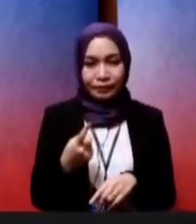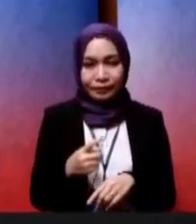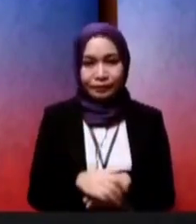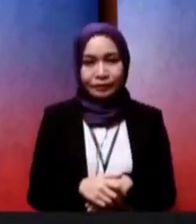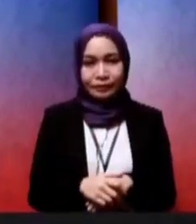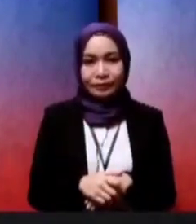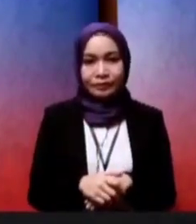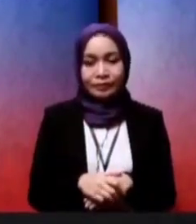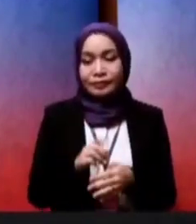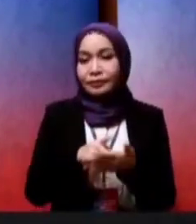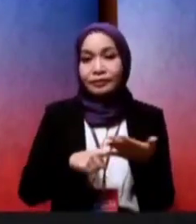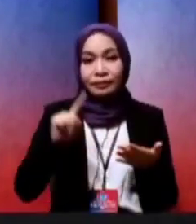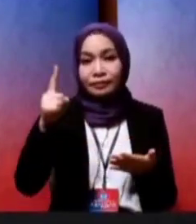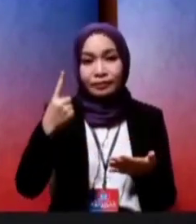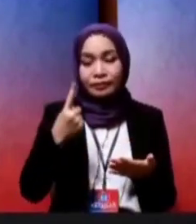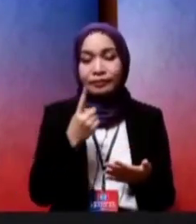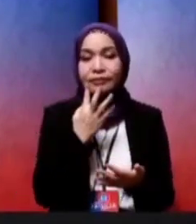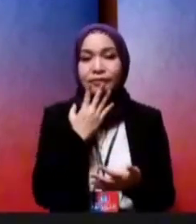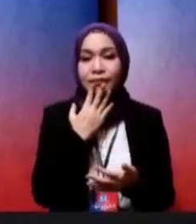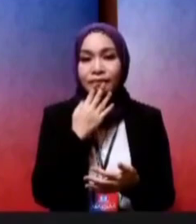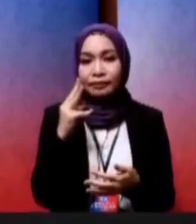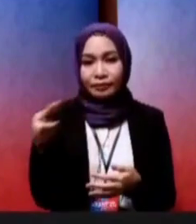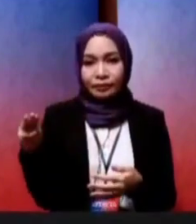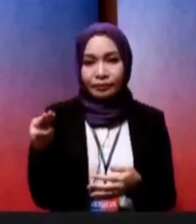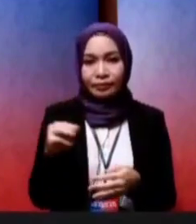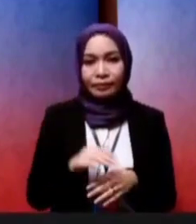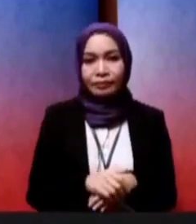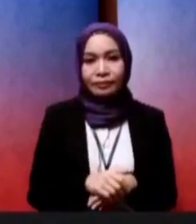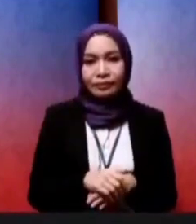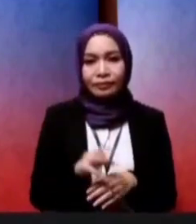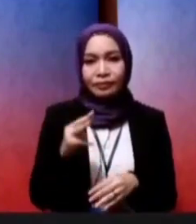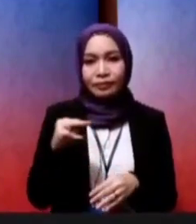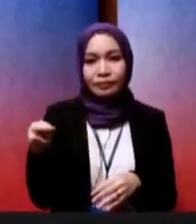the color are not